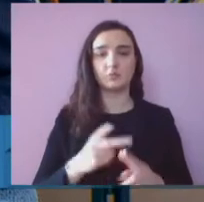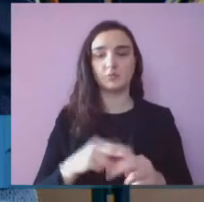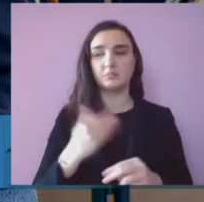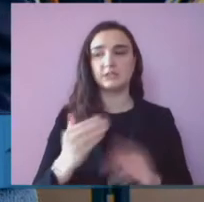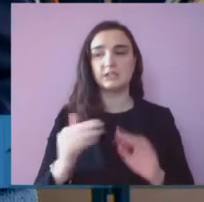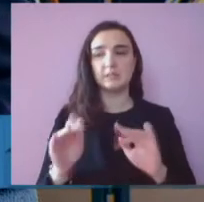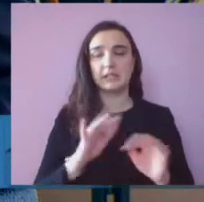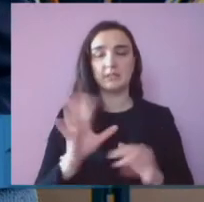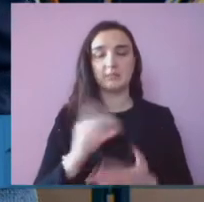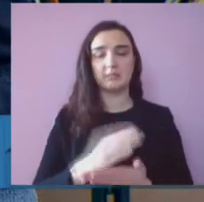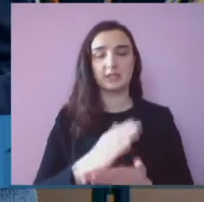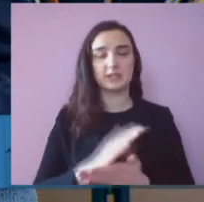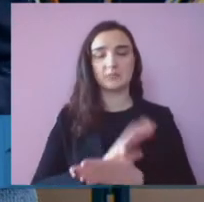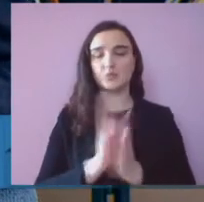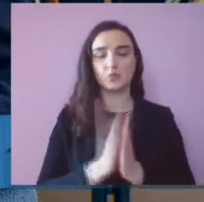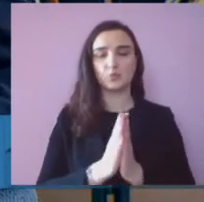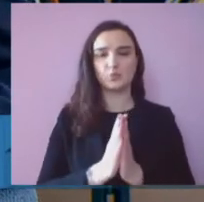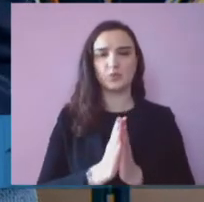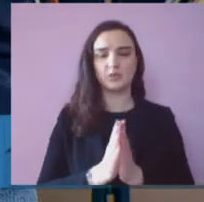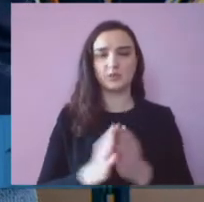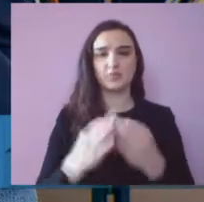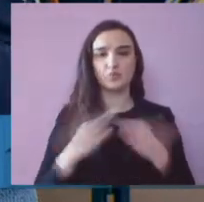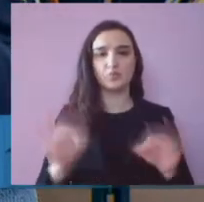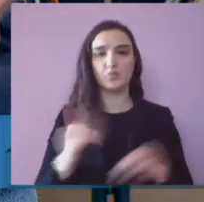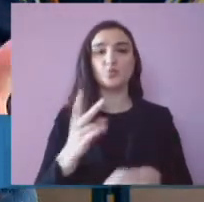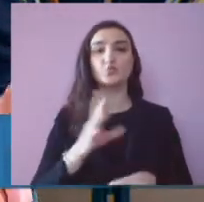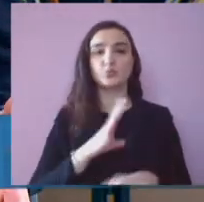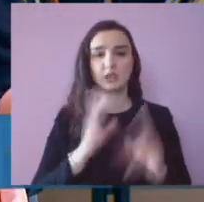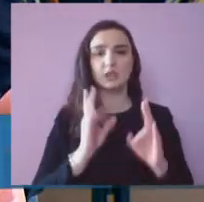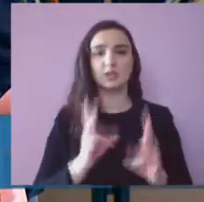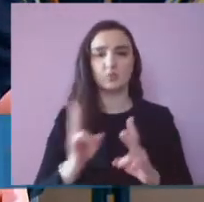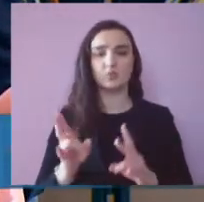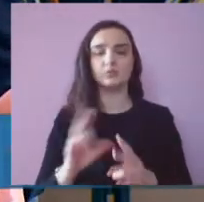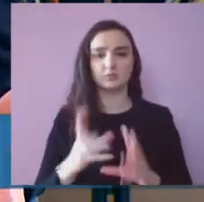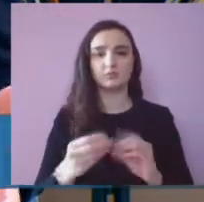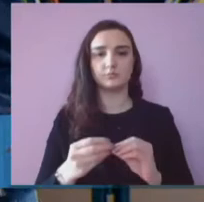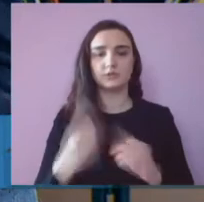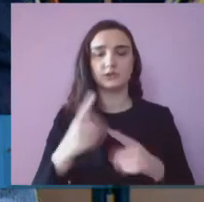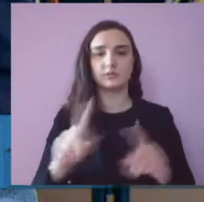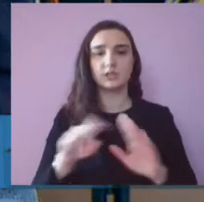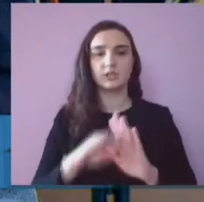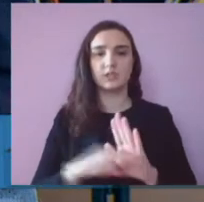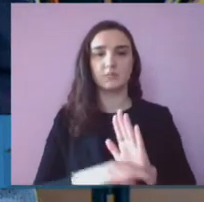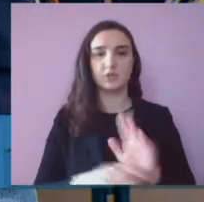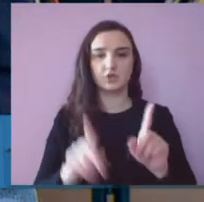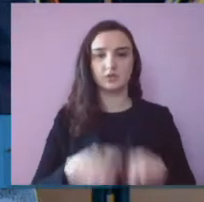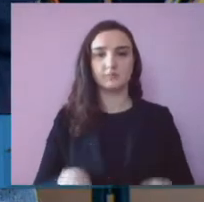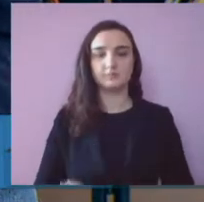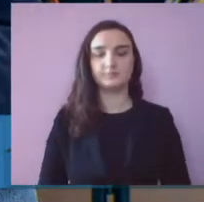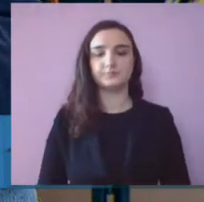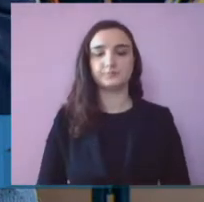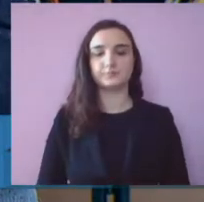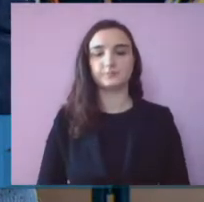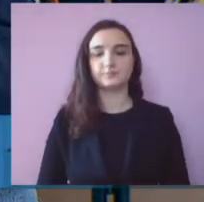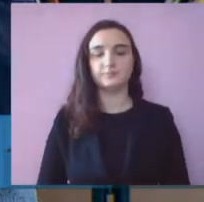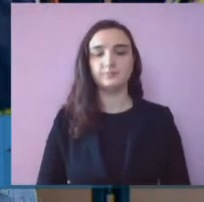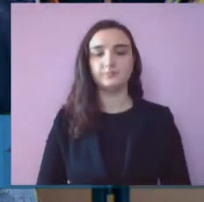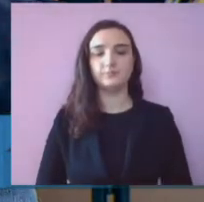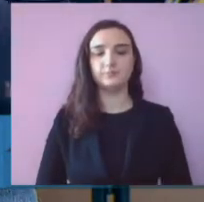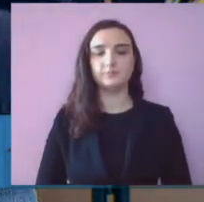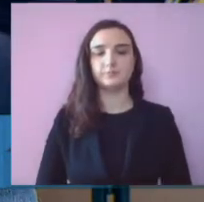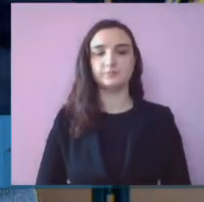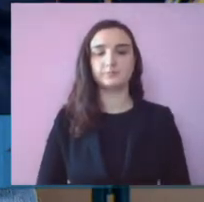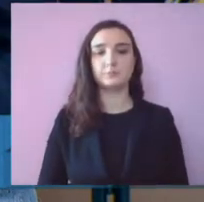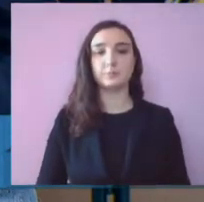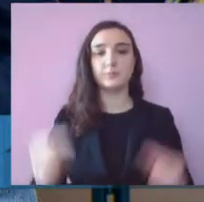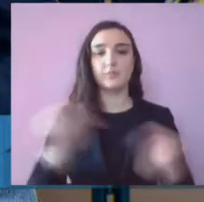არის აბსოლუტურად ლაღი ისევე, როგორც უნდა ხდებოდეს, აი ღია სისტემაში, ღია ბუნებაში, გამიგეთ? შესაბამისად, როგორც კი